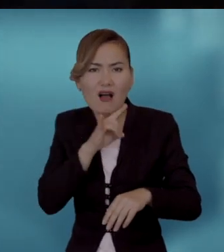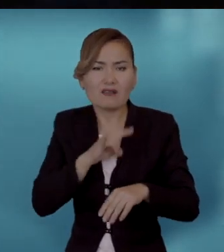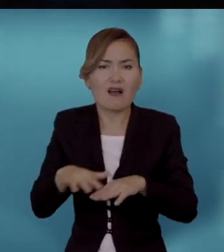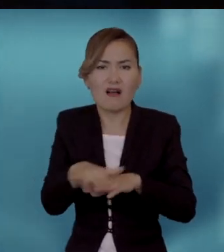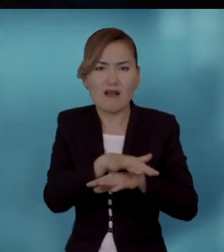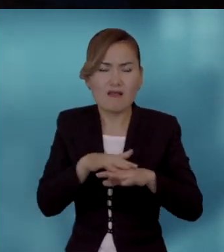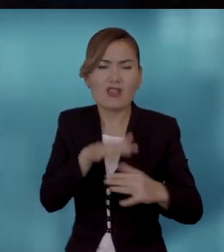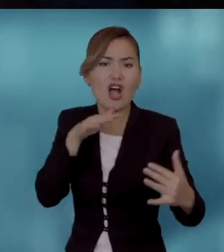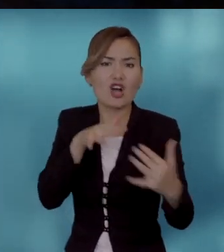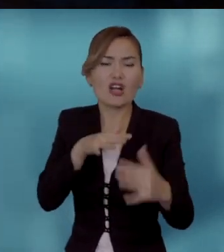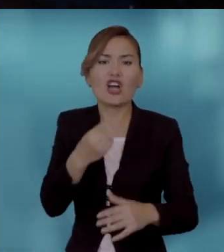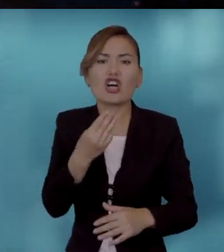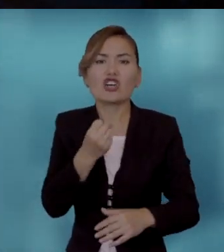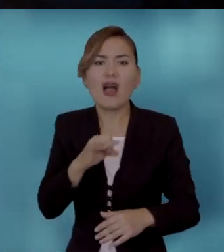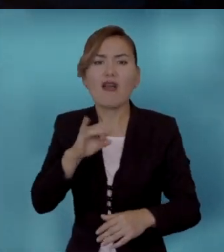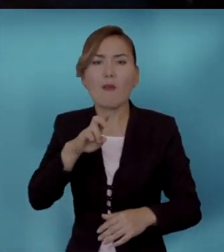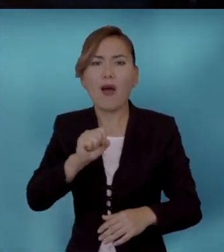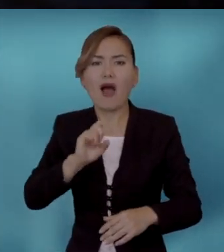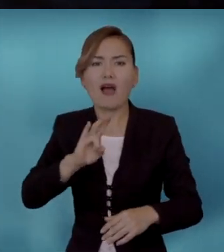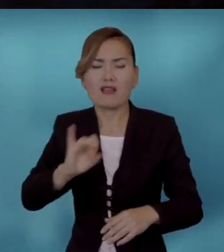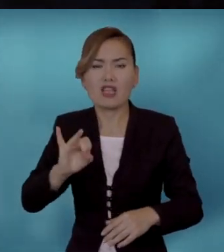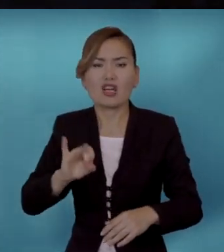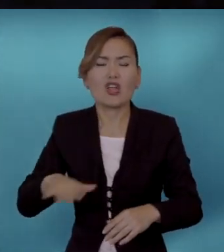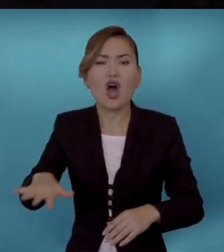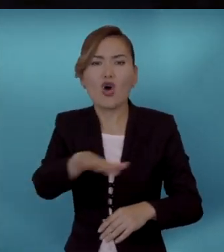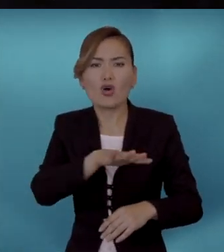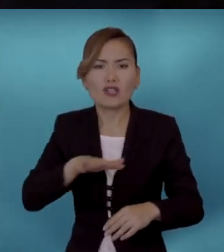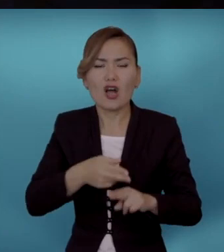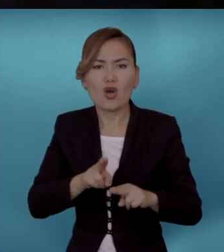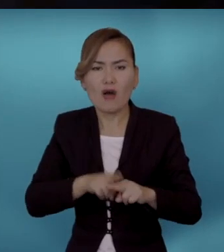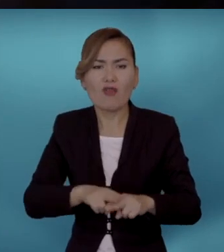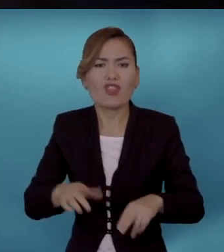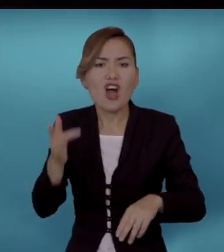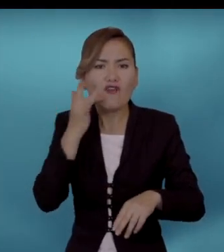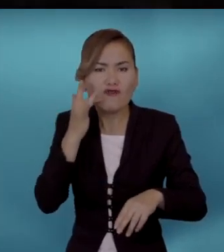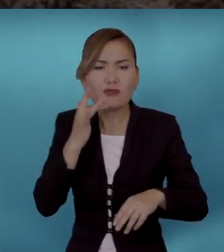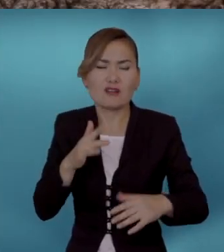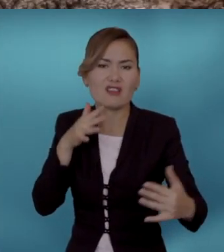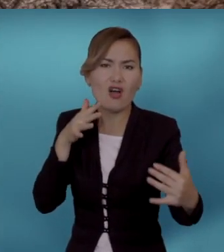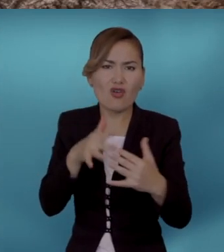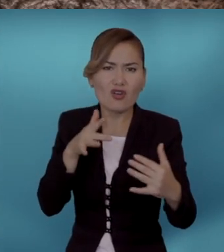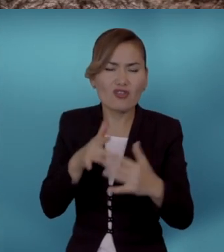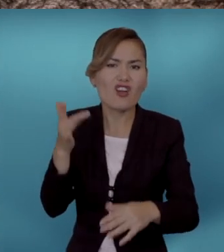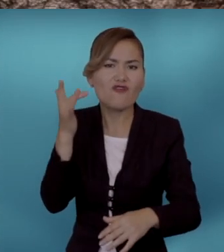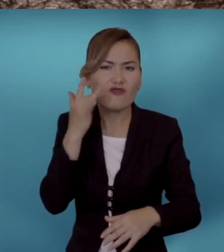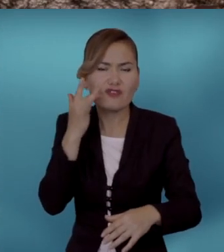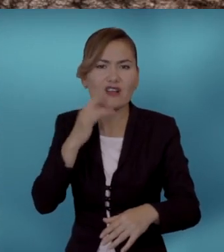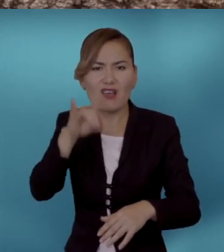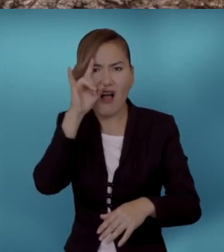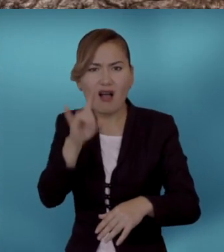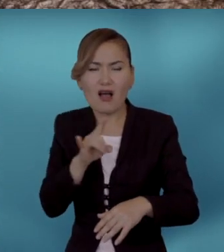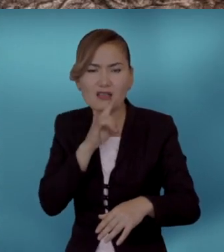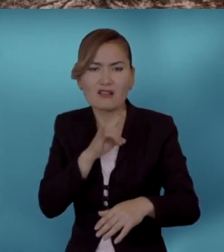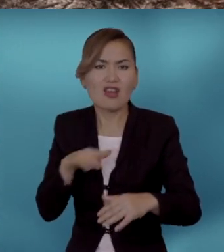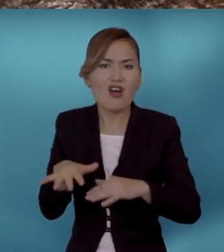отырды. Нәтижесінде 1510 жылы мемлекеттер арасында соғыс болып, Мұхаммед Шайбани қаза тапты. Сол жылы Қасым